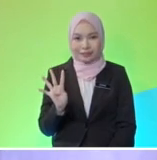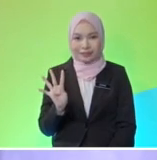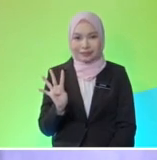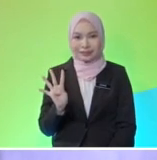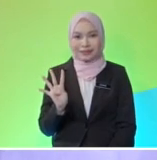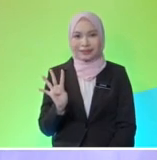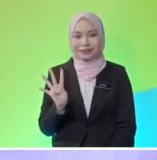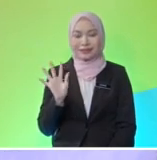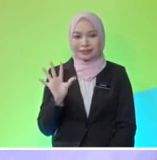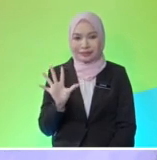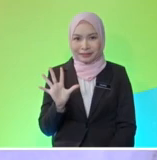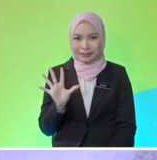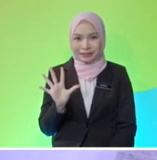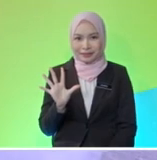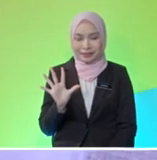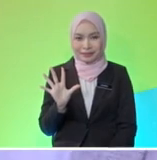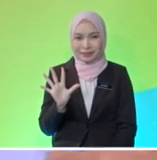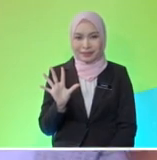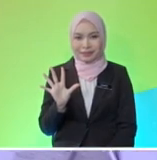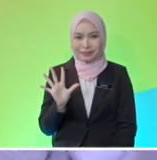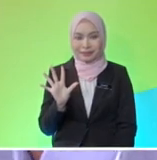empat, lima.